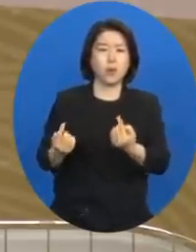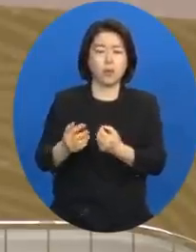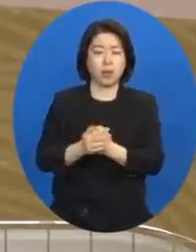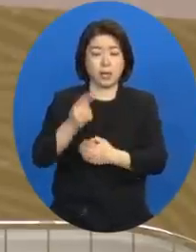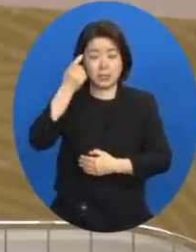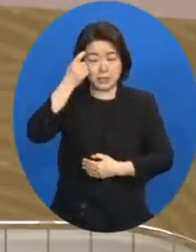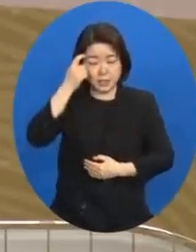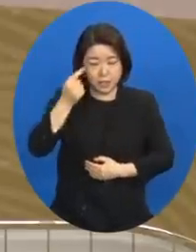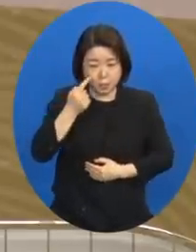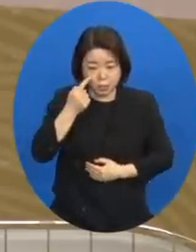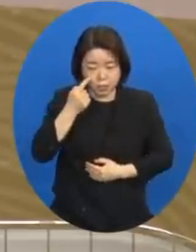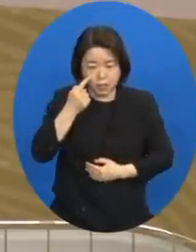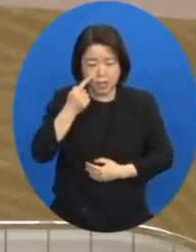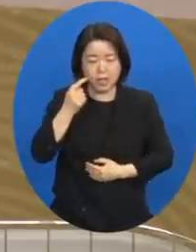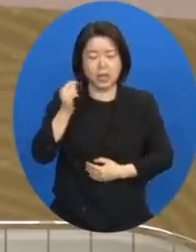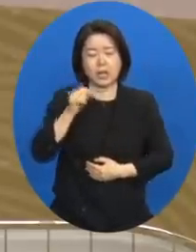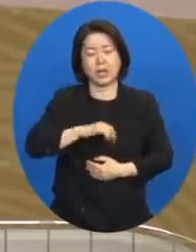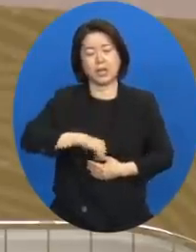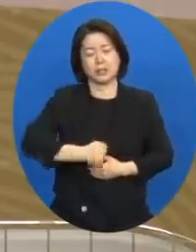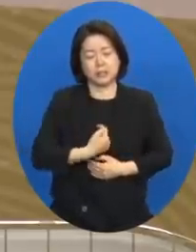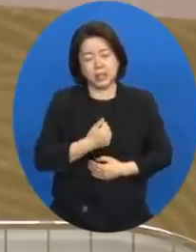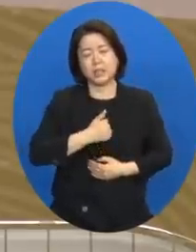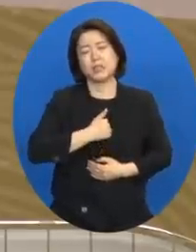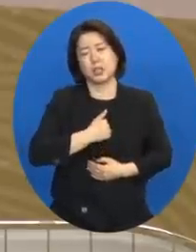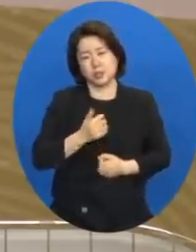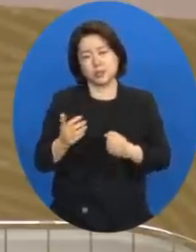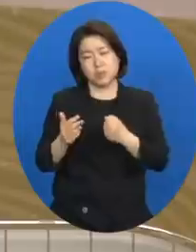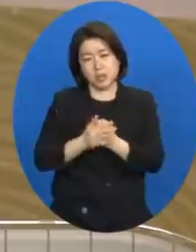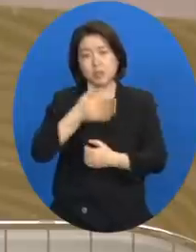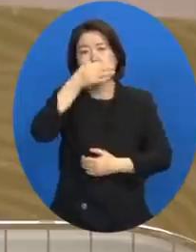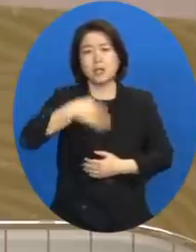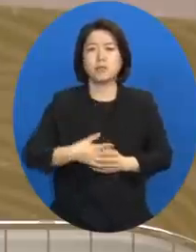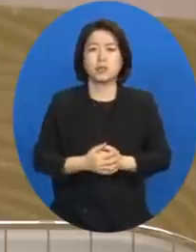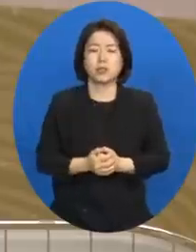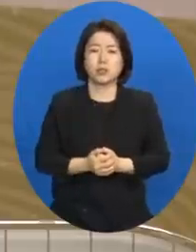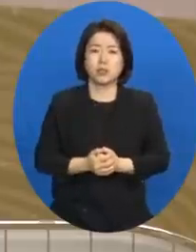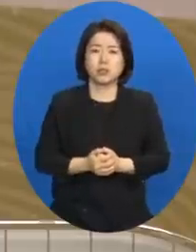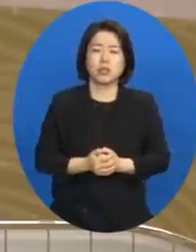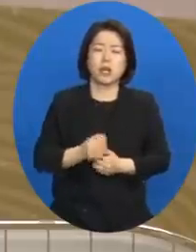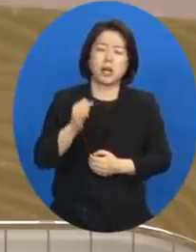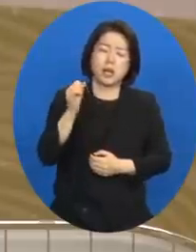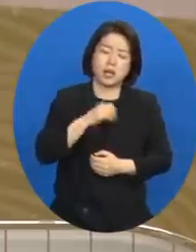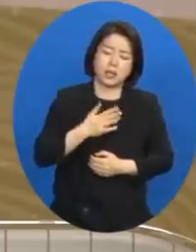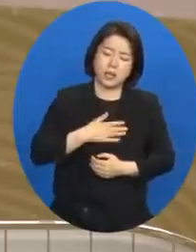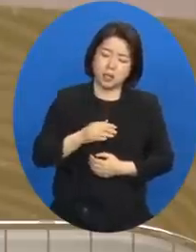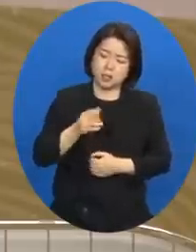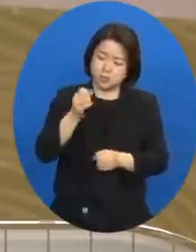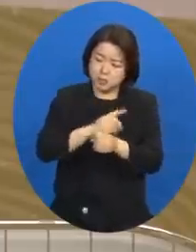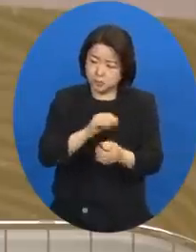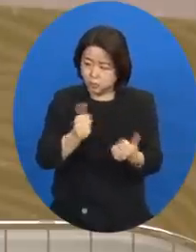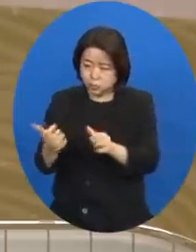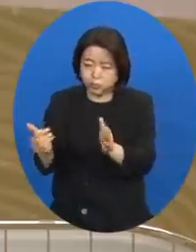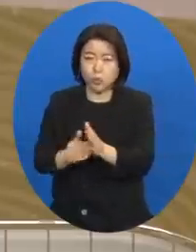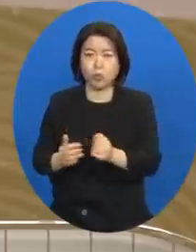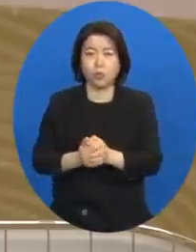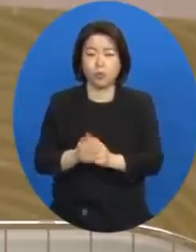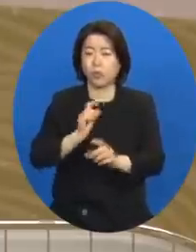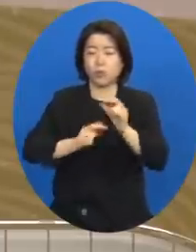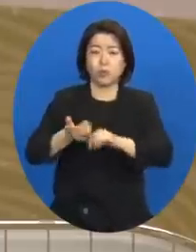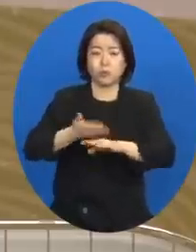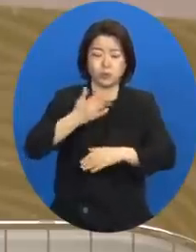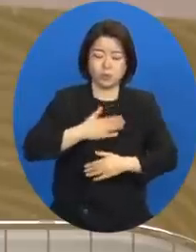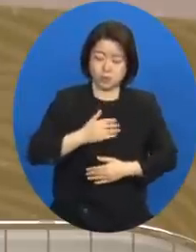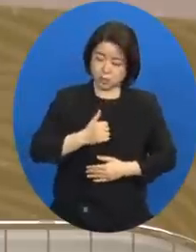생각해 보니까 자기 자존심이더래요. 그렇다면 이미 나는 죽었는데 더 이상 내 자존심